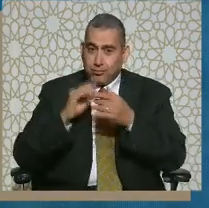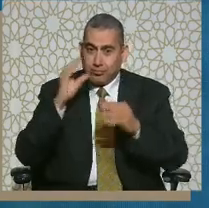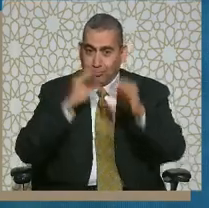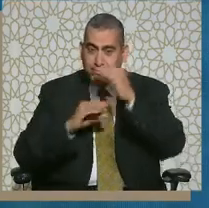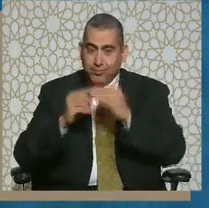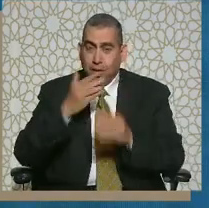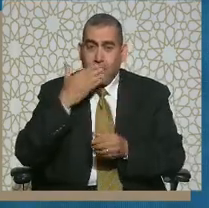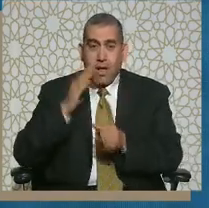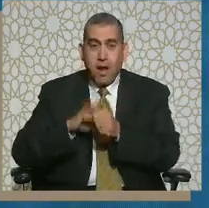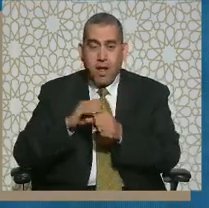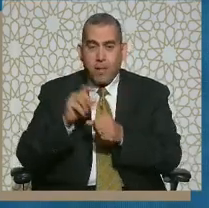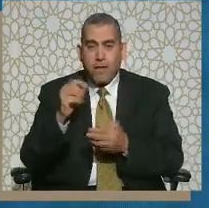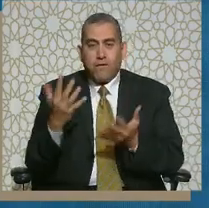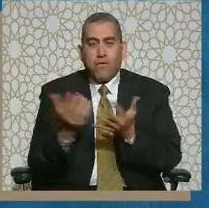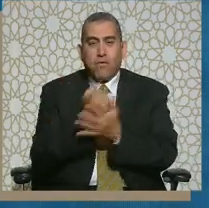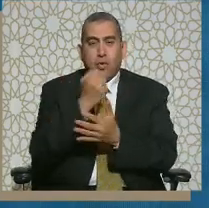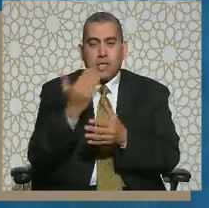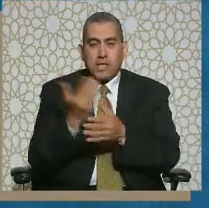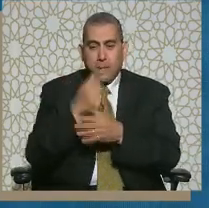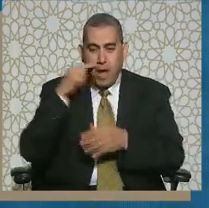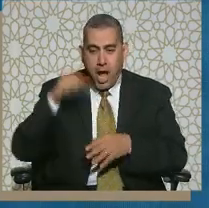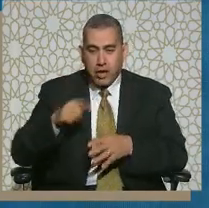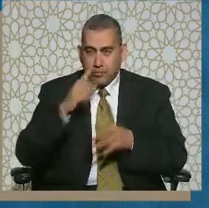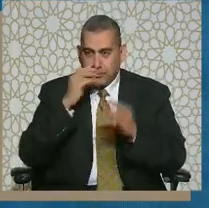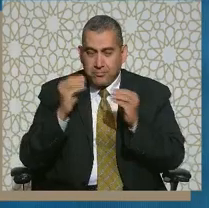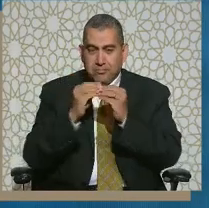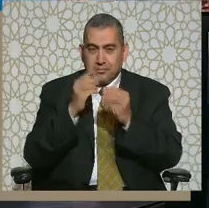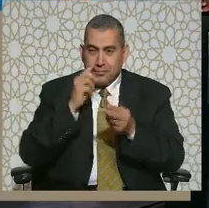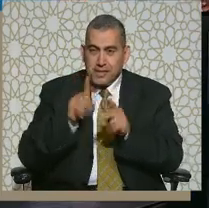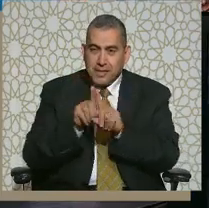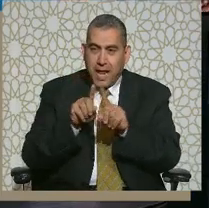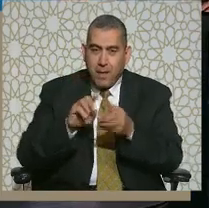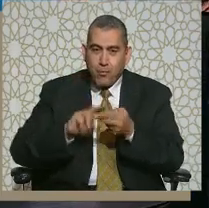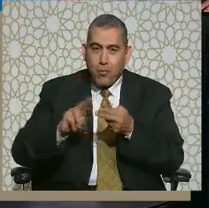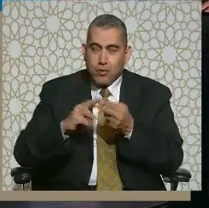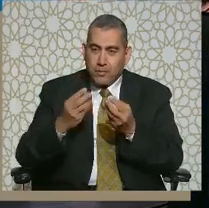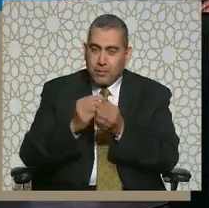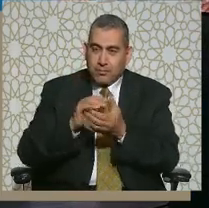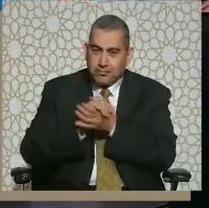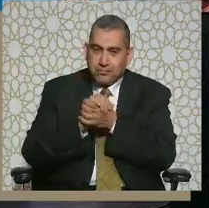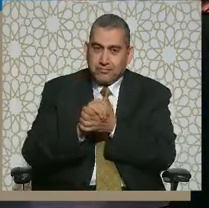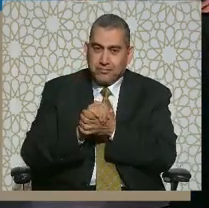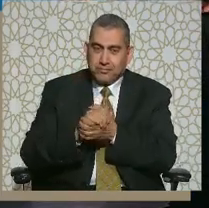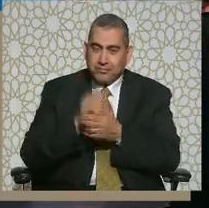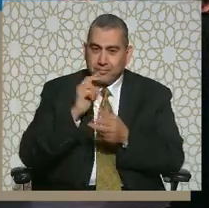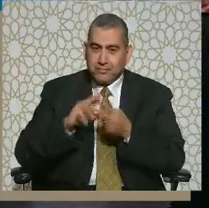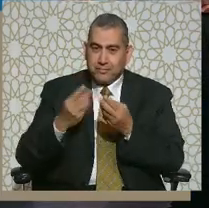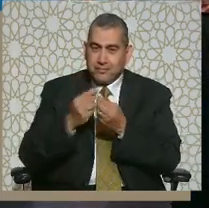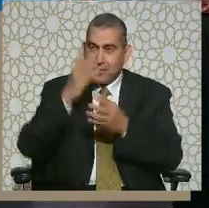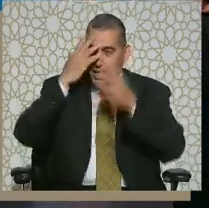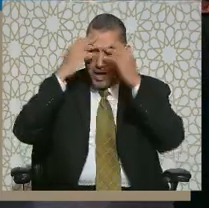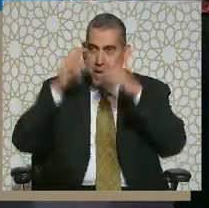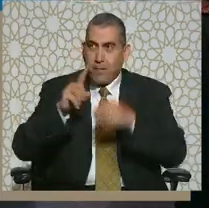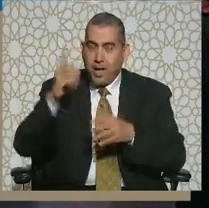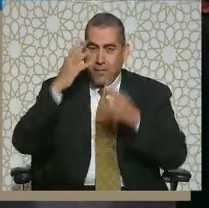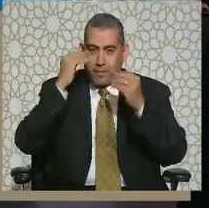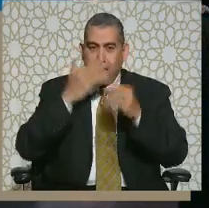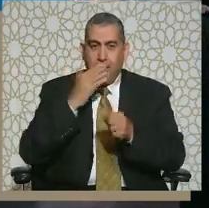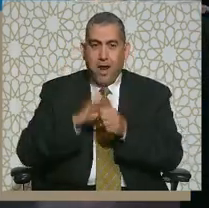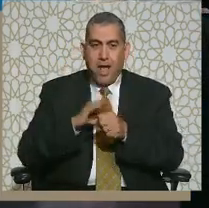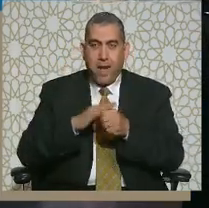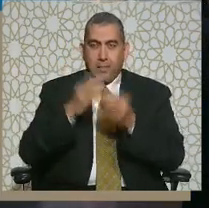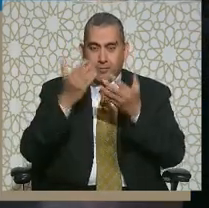رمضان فرصه عشان نعيش سلام الانس سلام الانس ده هبه ربانيه ومنحه سمدان